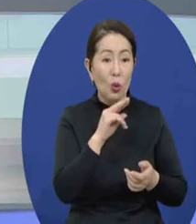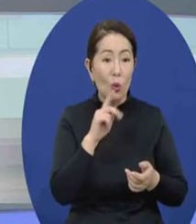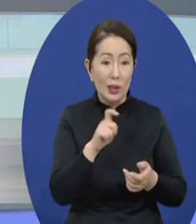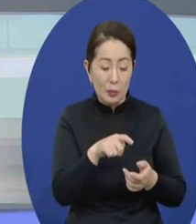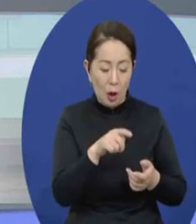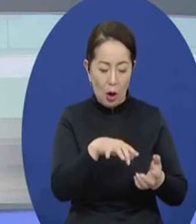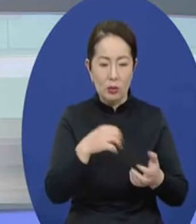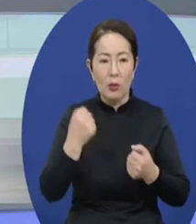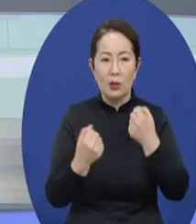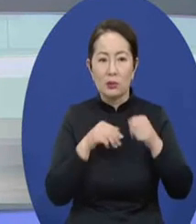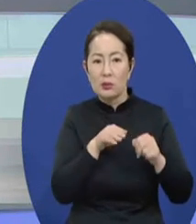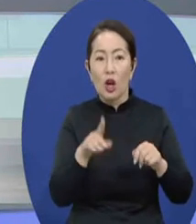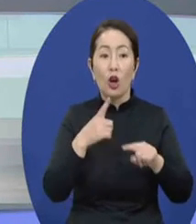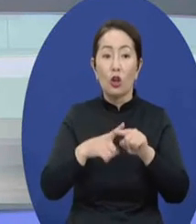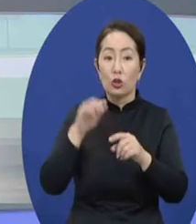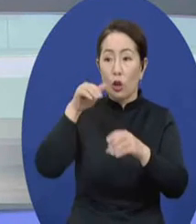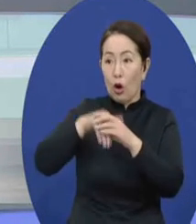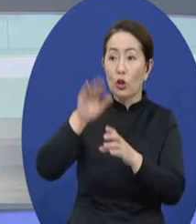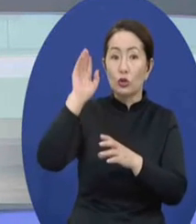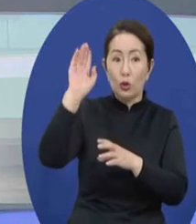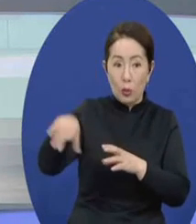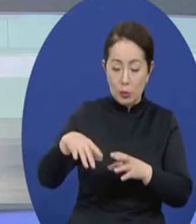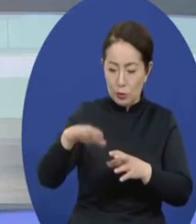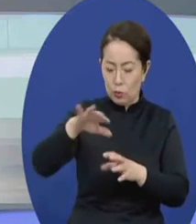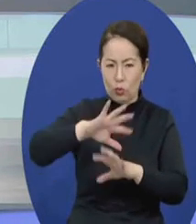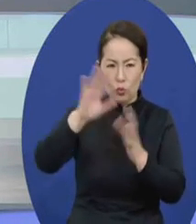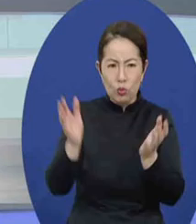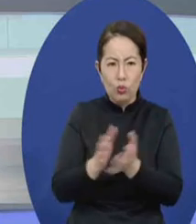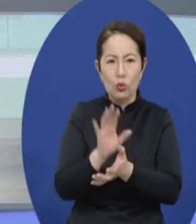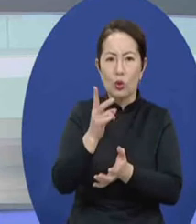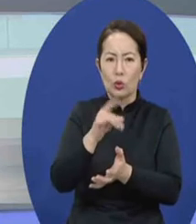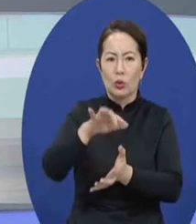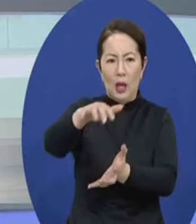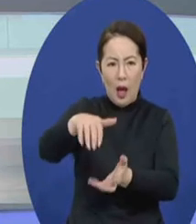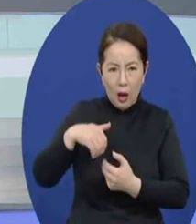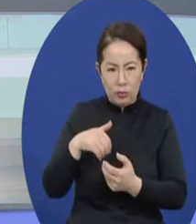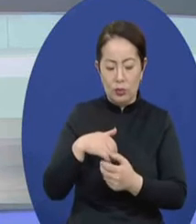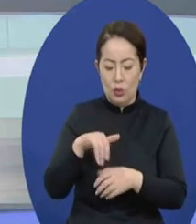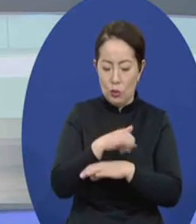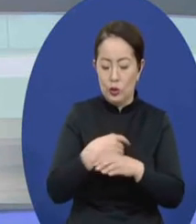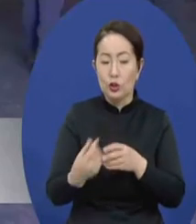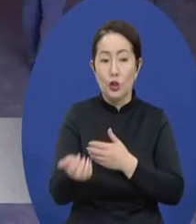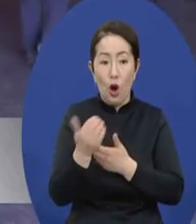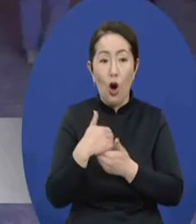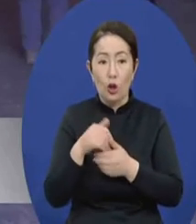төвч тээвэрлэн орон нутагт зорчих юм бол хураан авч улсын орлого тооцоор болсон байна.